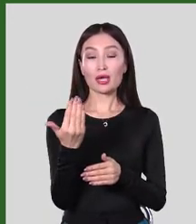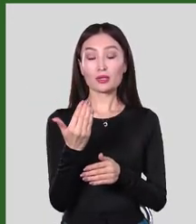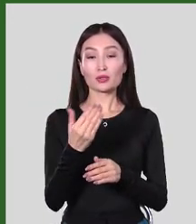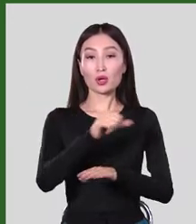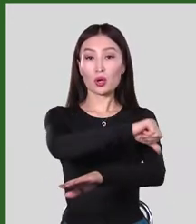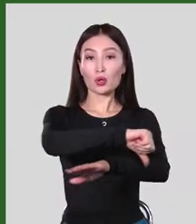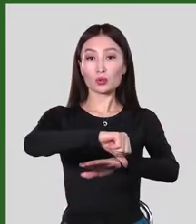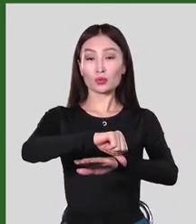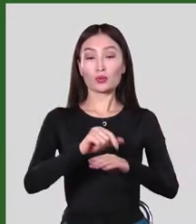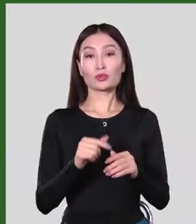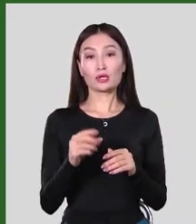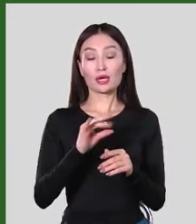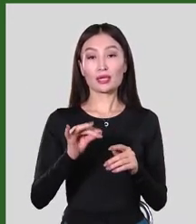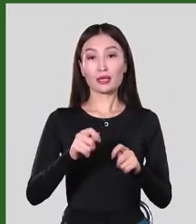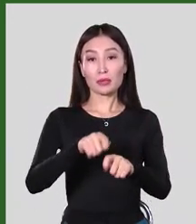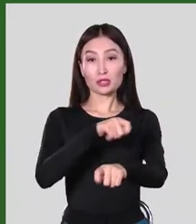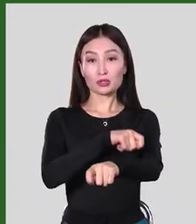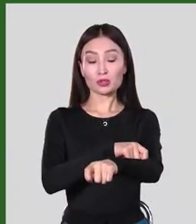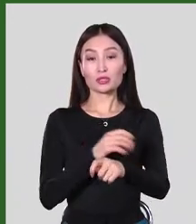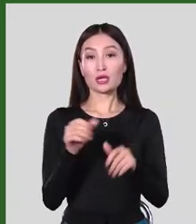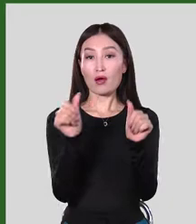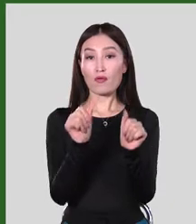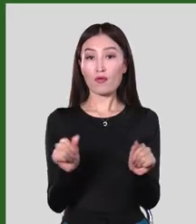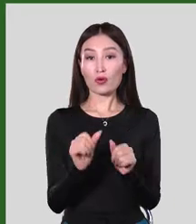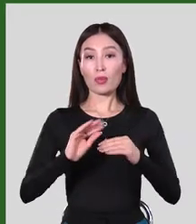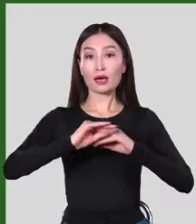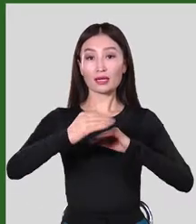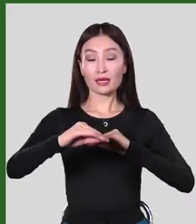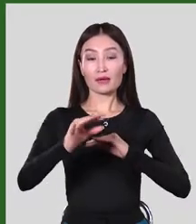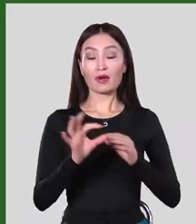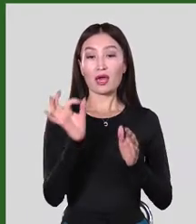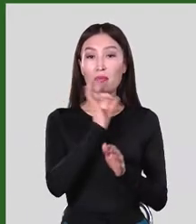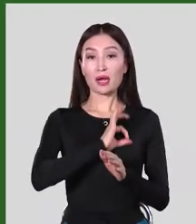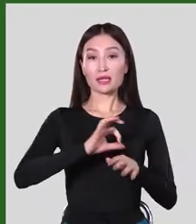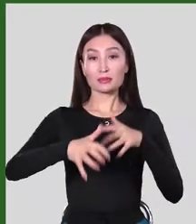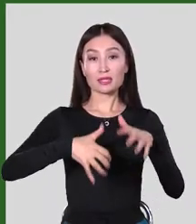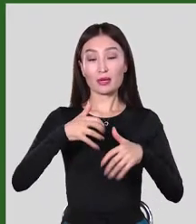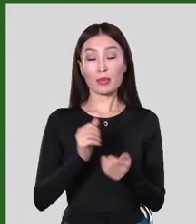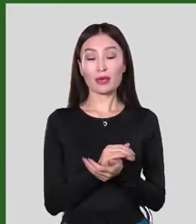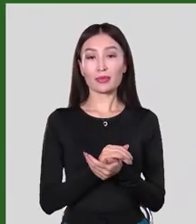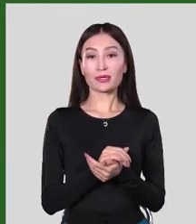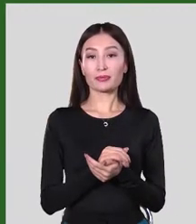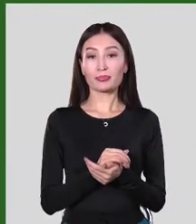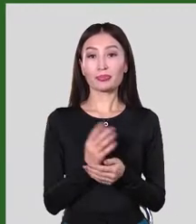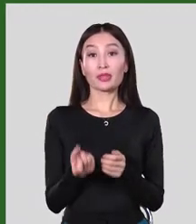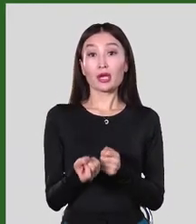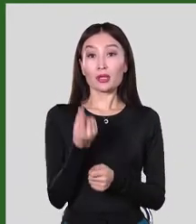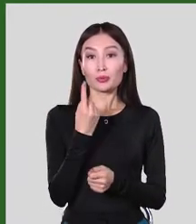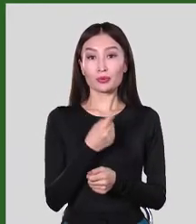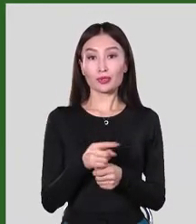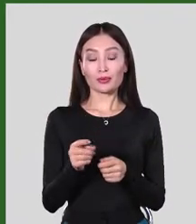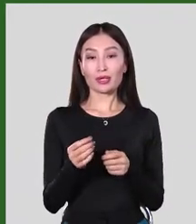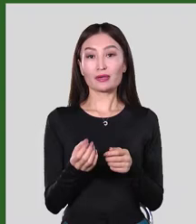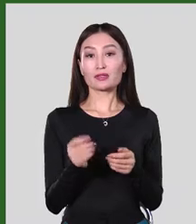крайних точках и протяженности, о формах рельефа и полезных ископаемых. Откуда